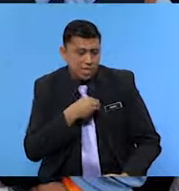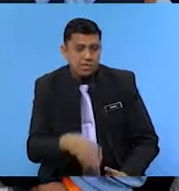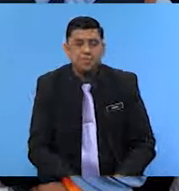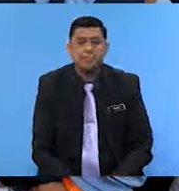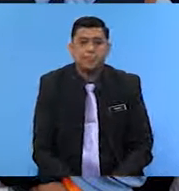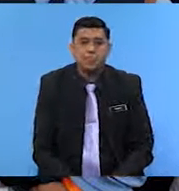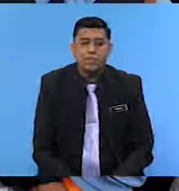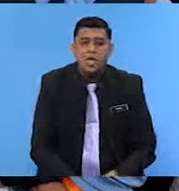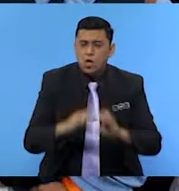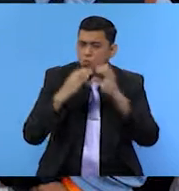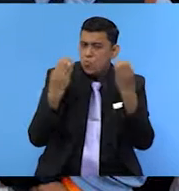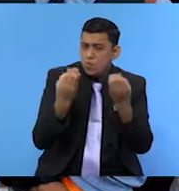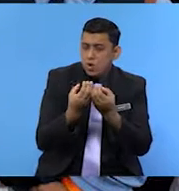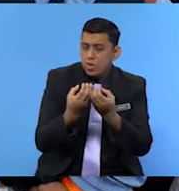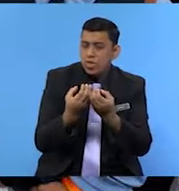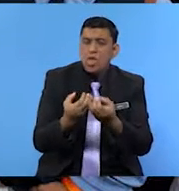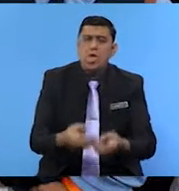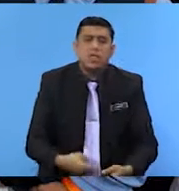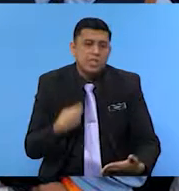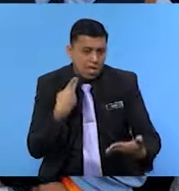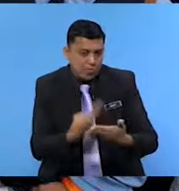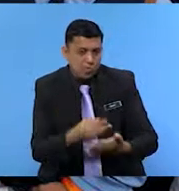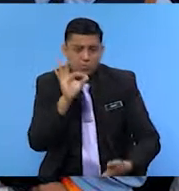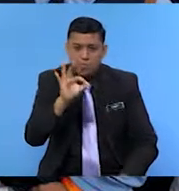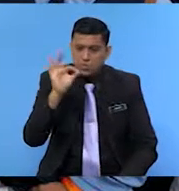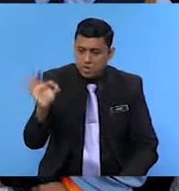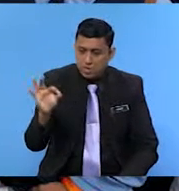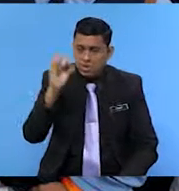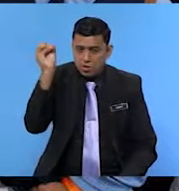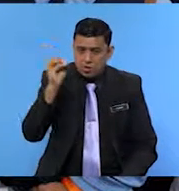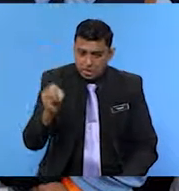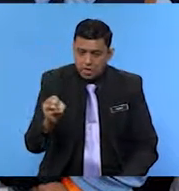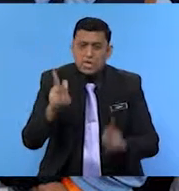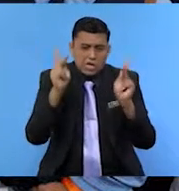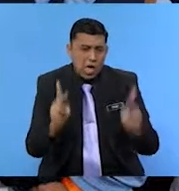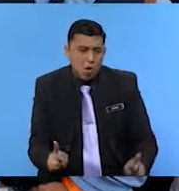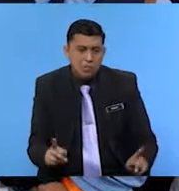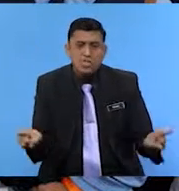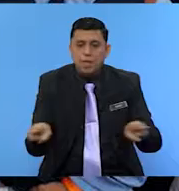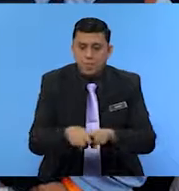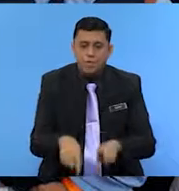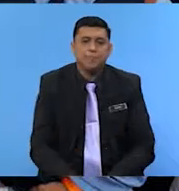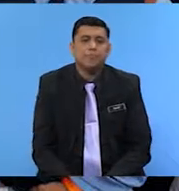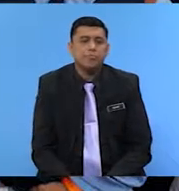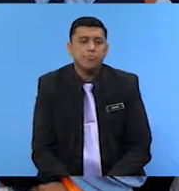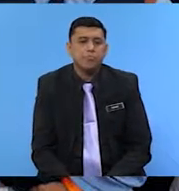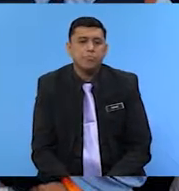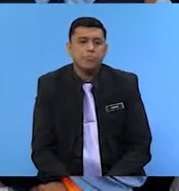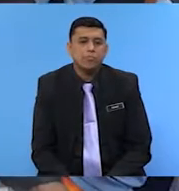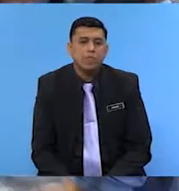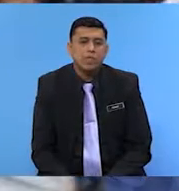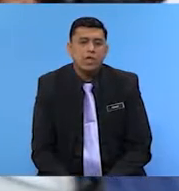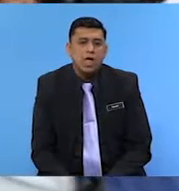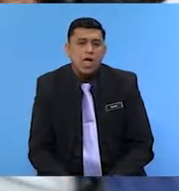mereka itu di sekolah yang mempunyai hampir 99% dari kaum yang sama. Keadaan ini akan melebarkan